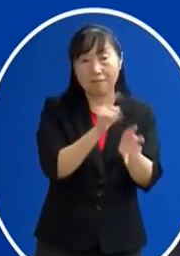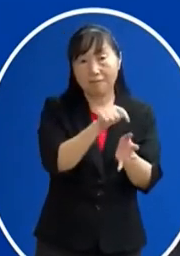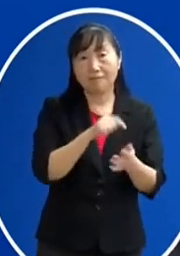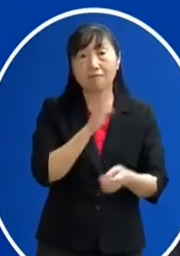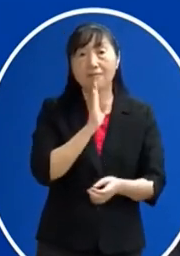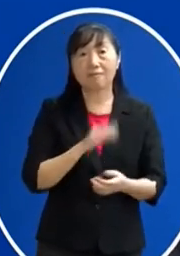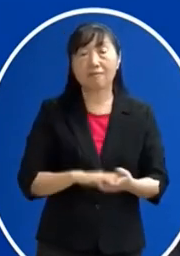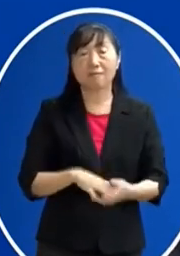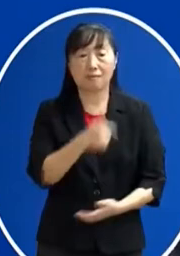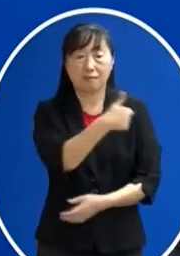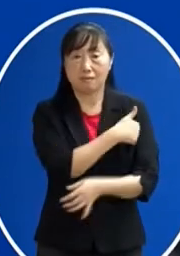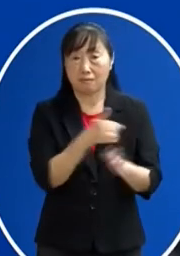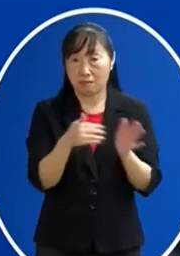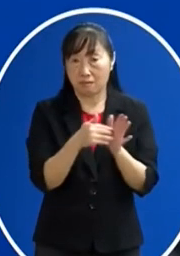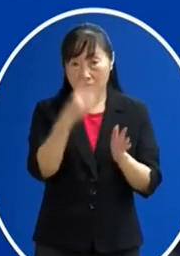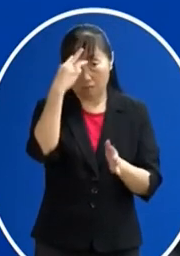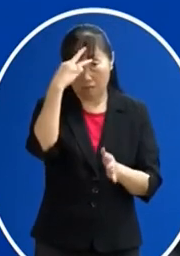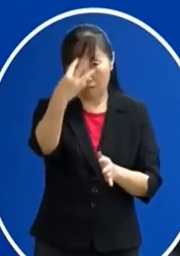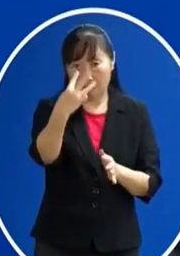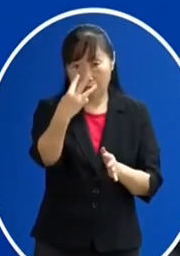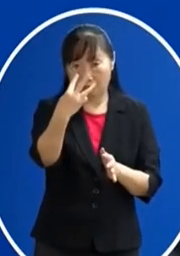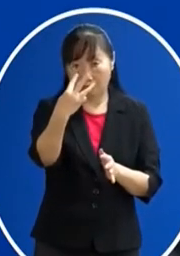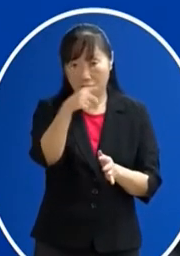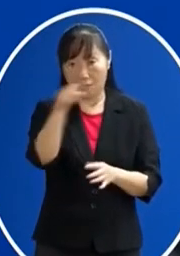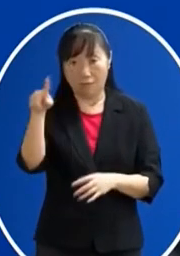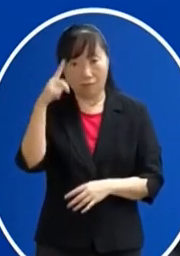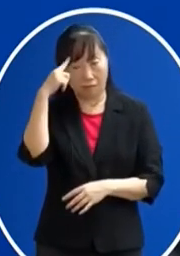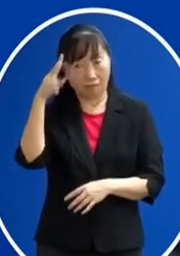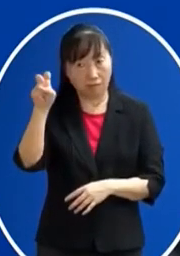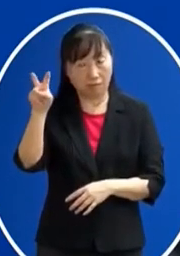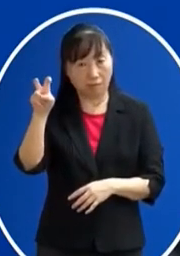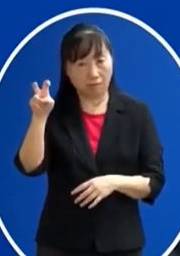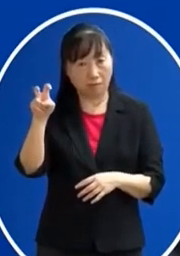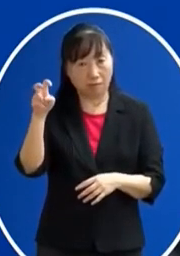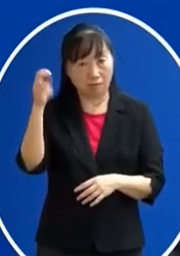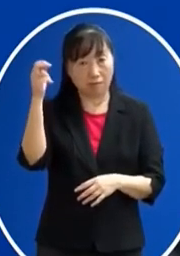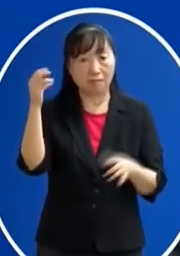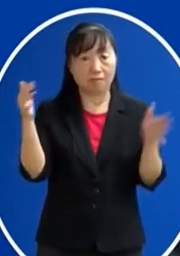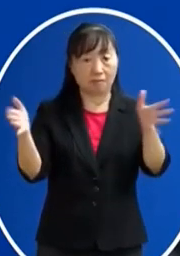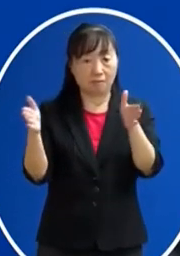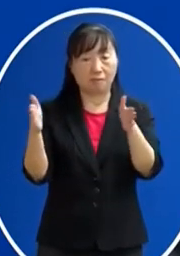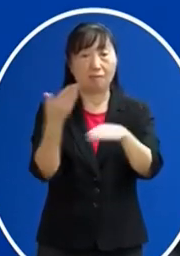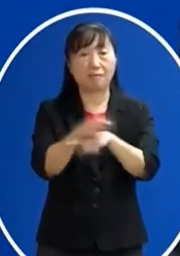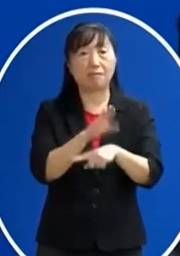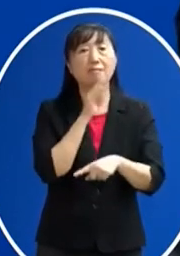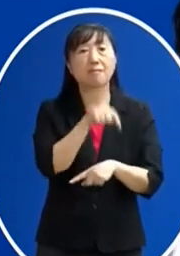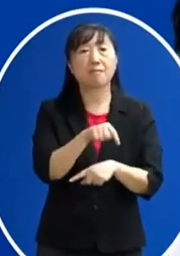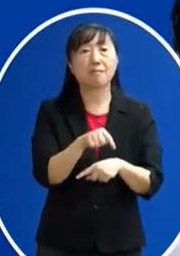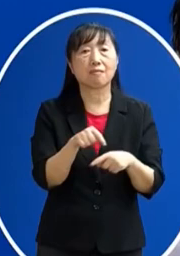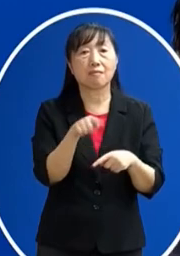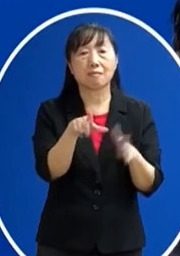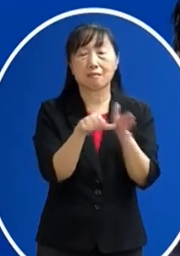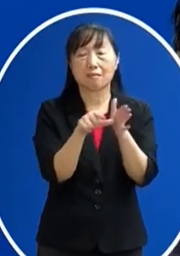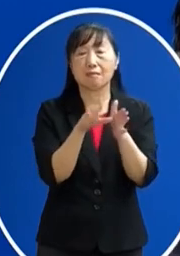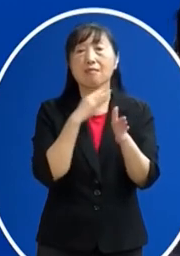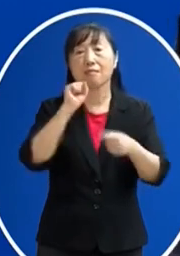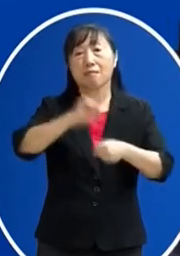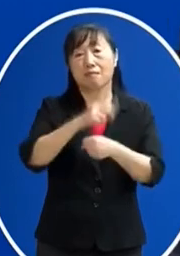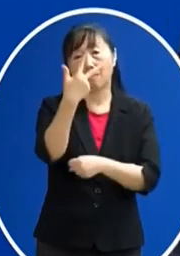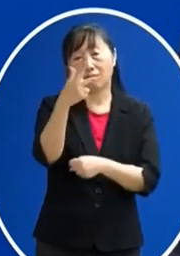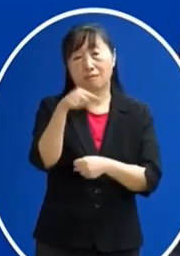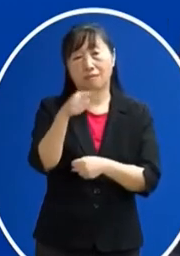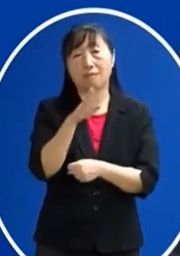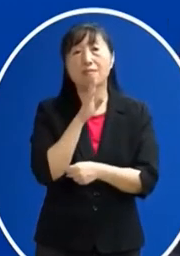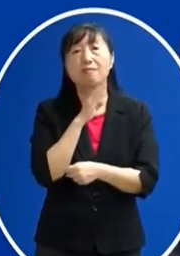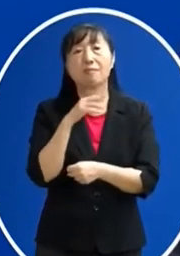那是疫苗接种后3天到22天之间发生， 那同期间也新增了七例，